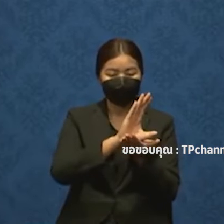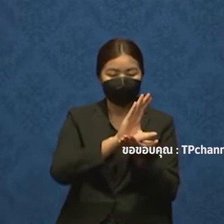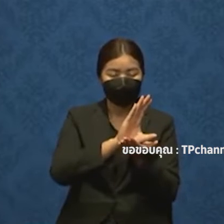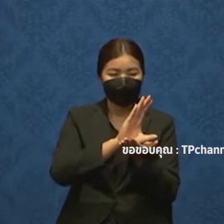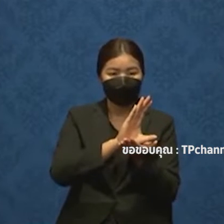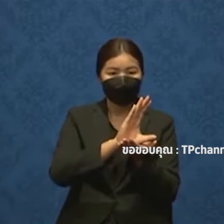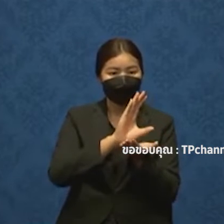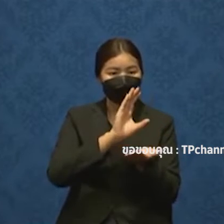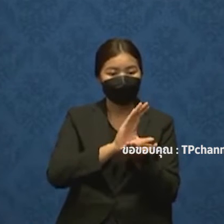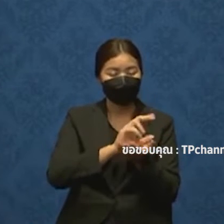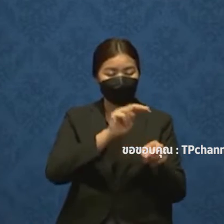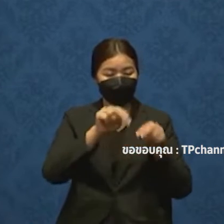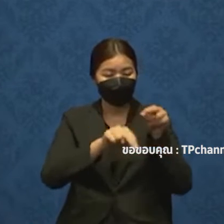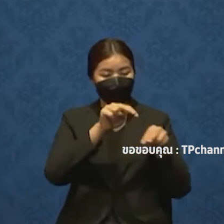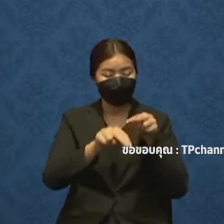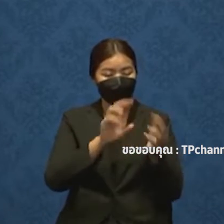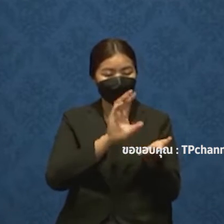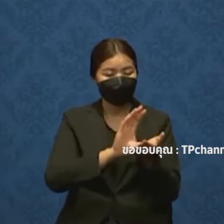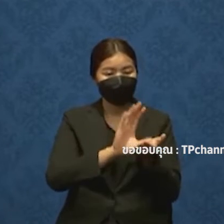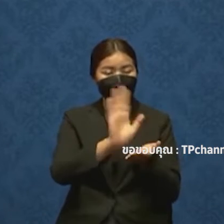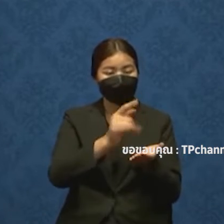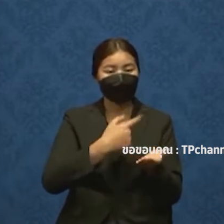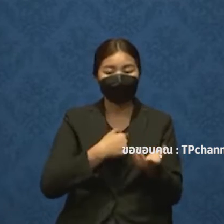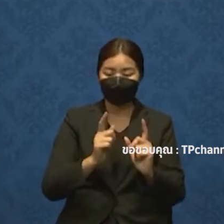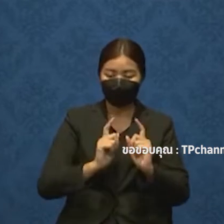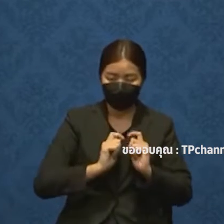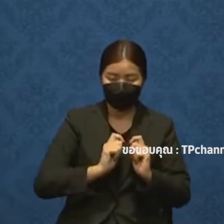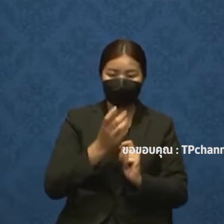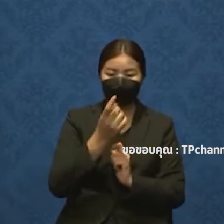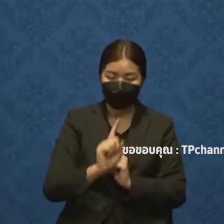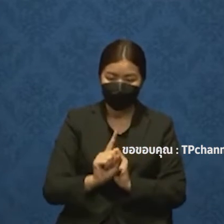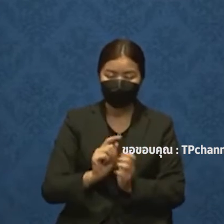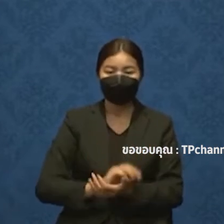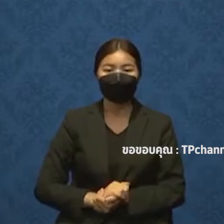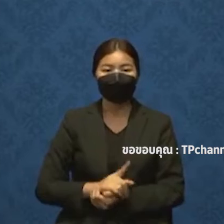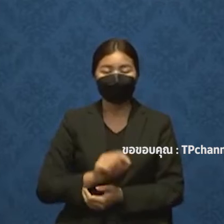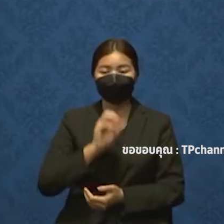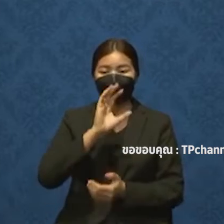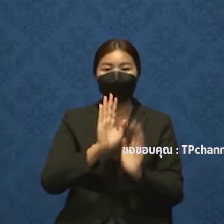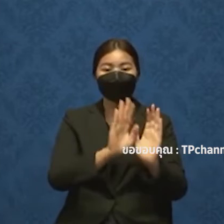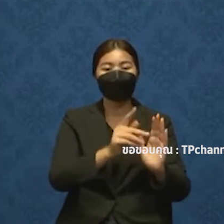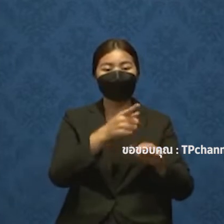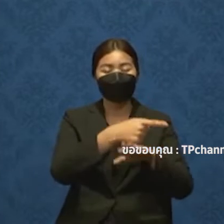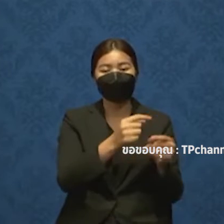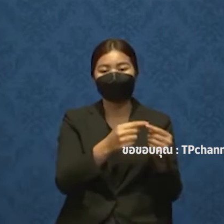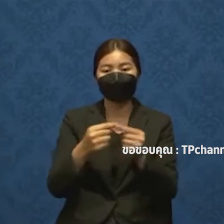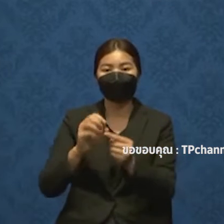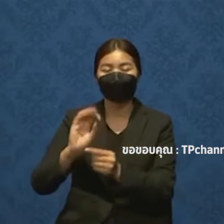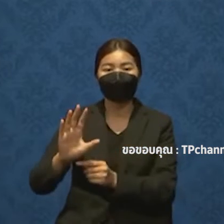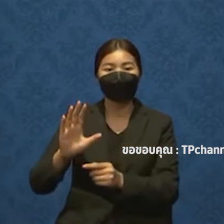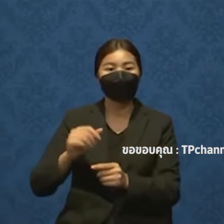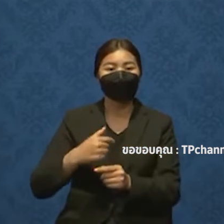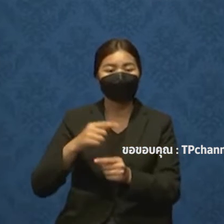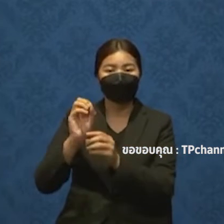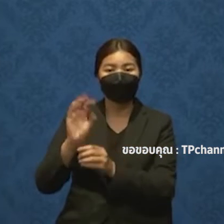อย่างไรเรามีหน้าที่อนุมัติอย่างไรเพราะนั้นกราบเรียนผ่านท่านประธานที่บอกนายกด้วยนะครับไม่คว